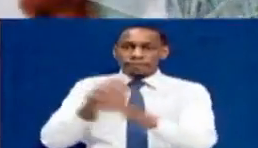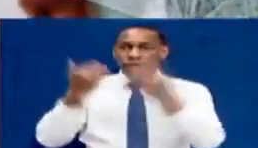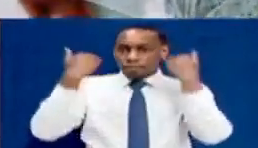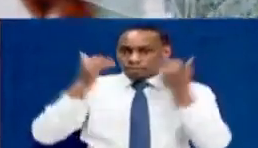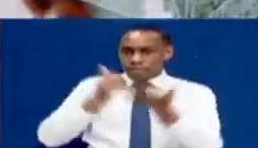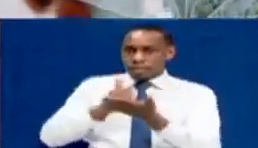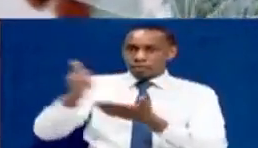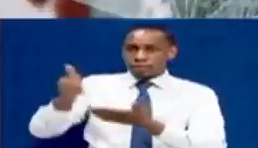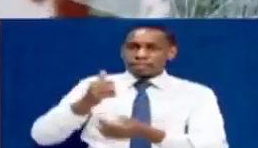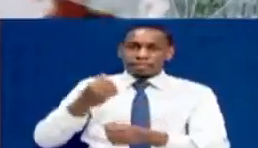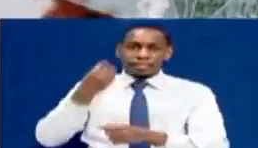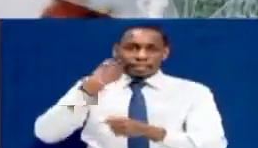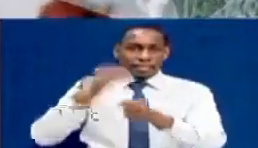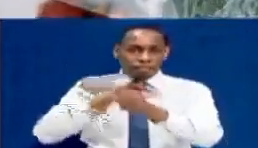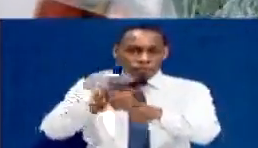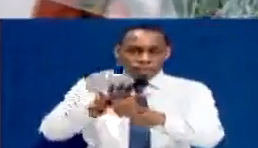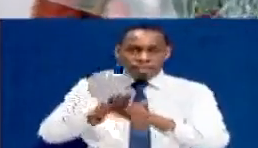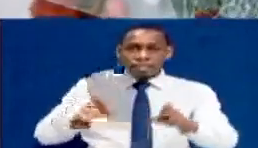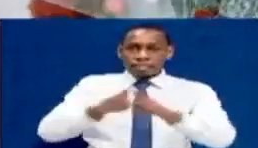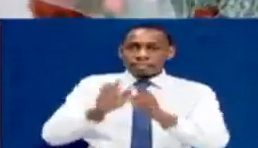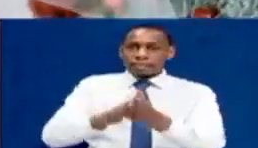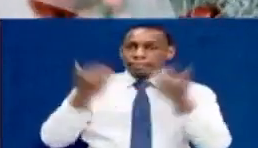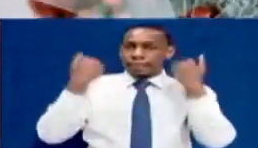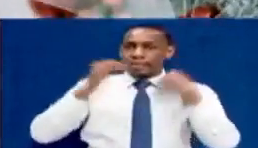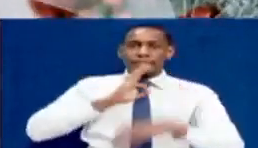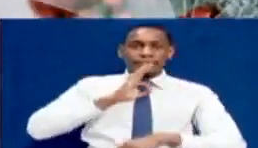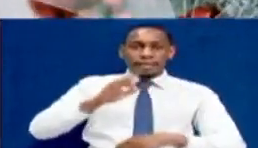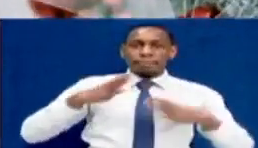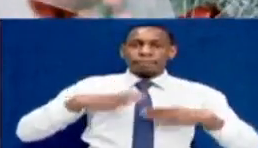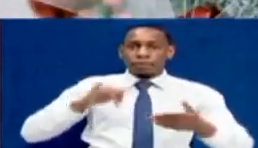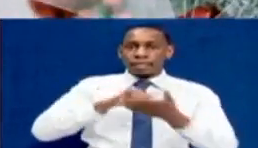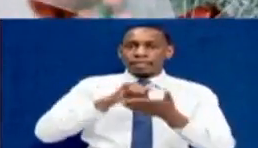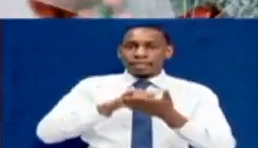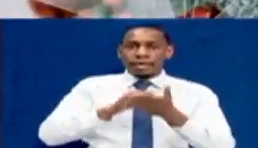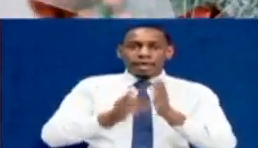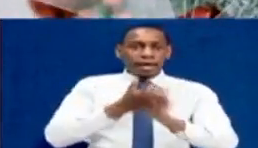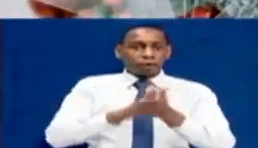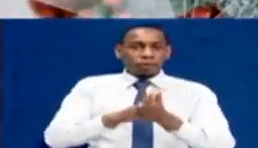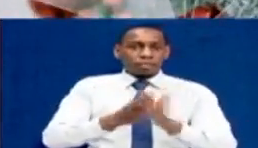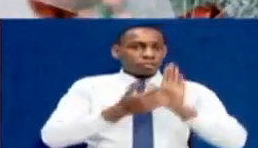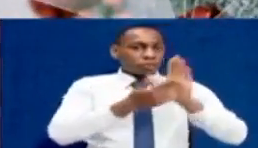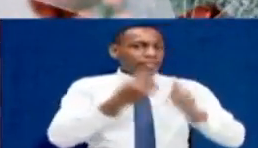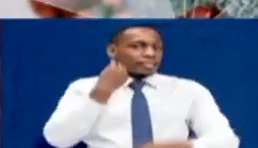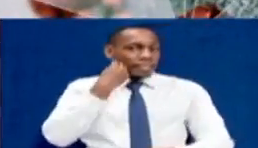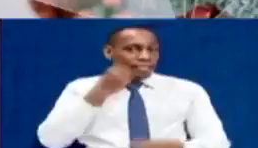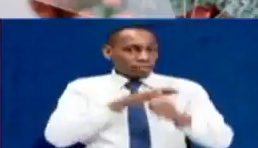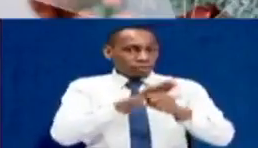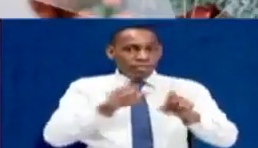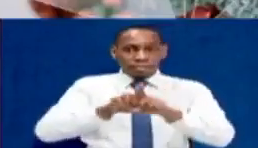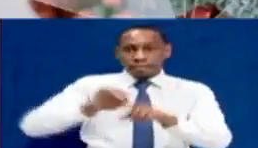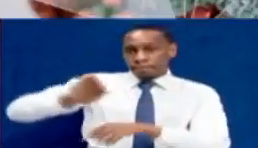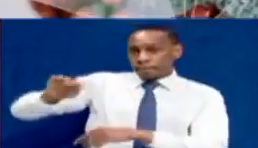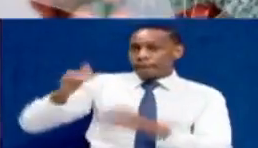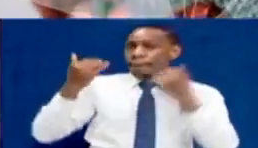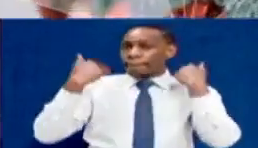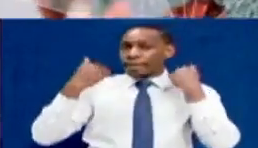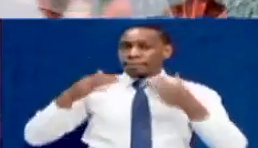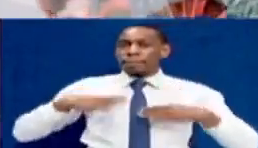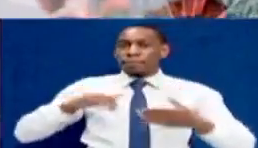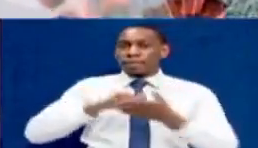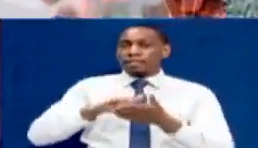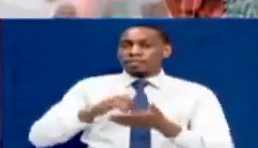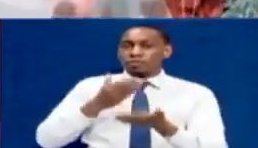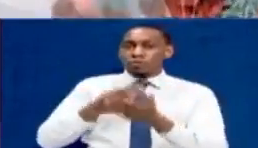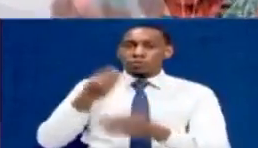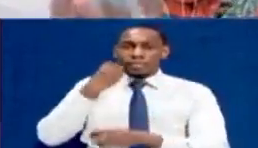vimetengewa matibabu ya ugonjwa huo. Vitanda 300 vikiwa ni vya wale ambao hawana dalili za ugonjwa huo, na vilivyosalia vikiwa vya wale